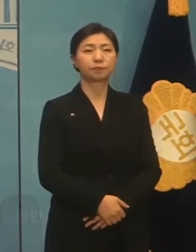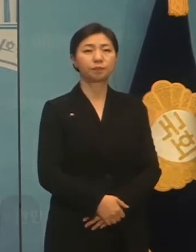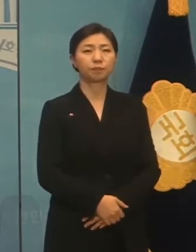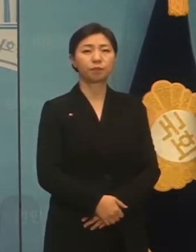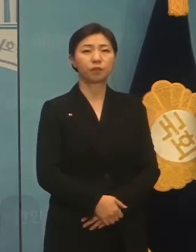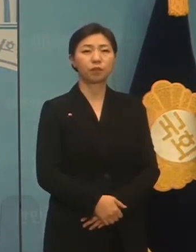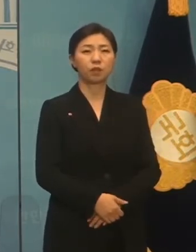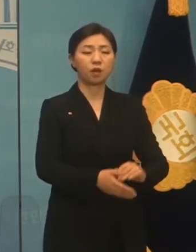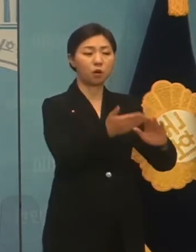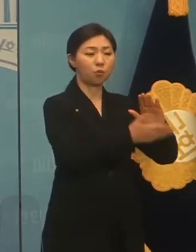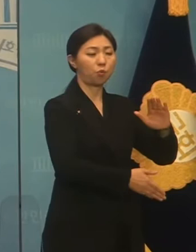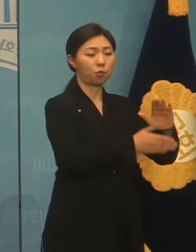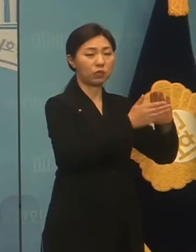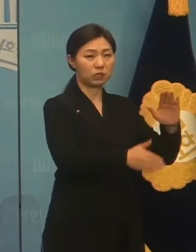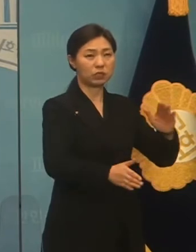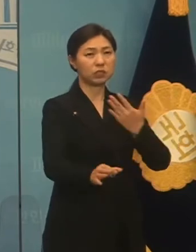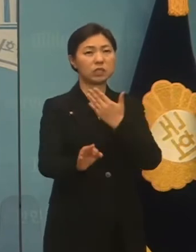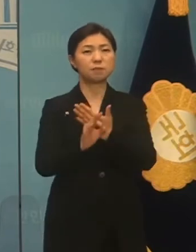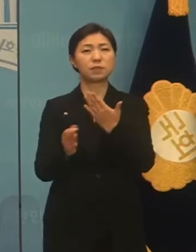정규직과 비정규직,